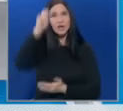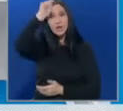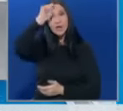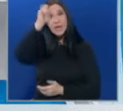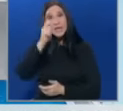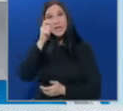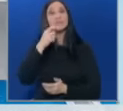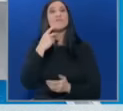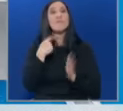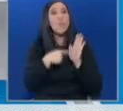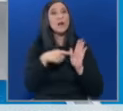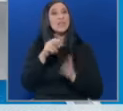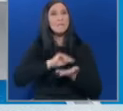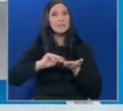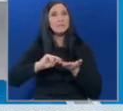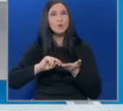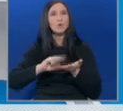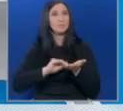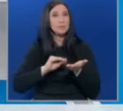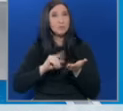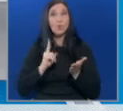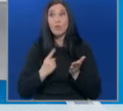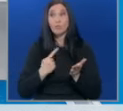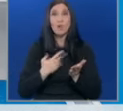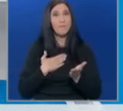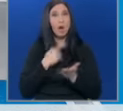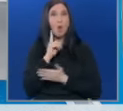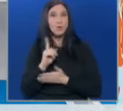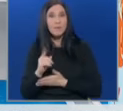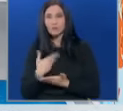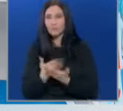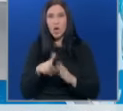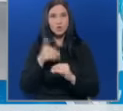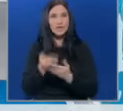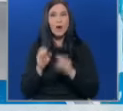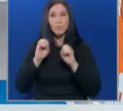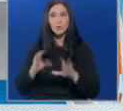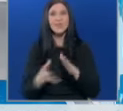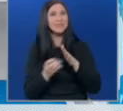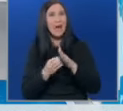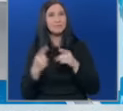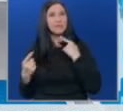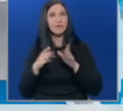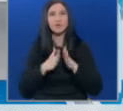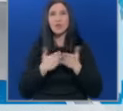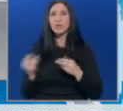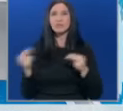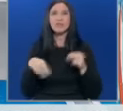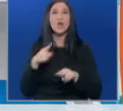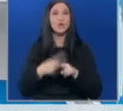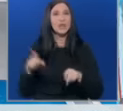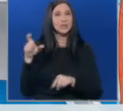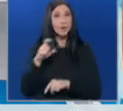показа писмо, с което му е поставен ултиматум да подаде оставка. Пусна и записан разговор с члена на съвета Йордан